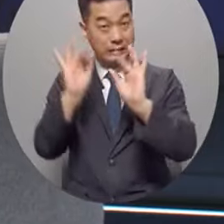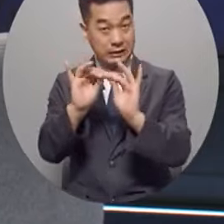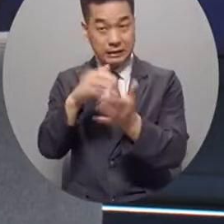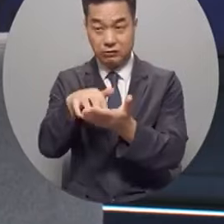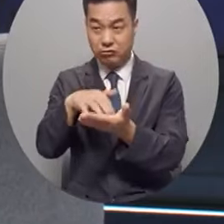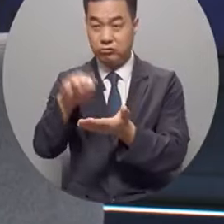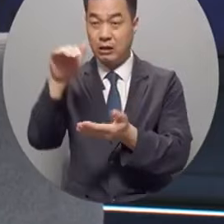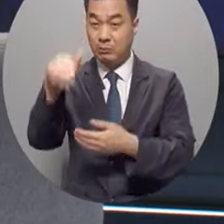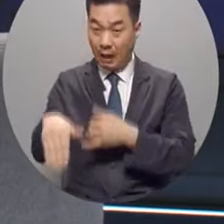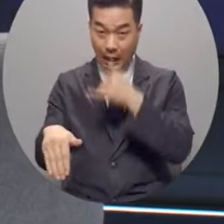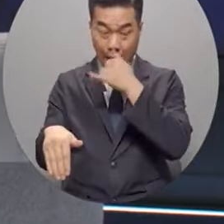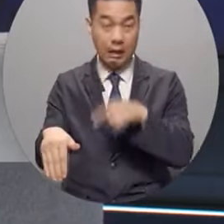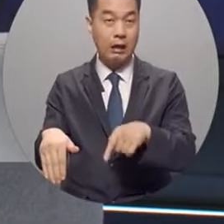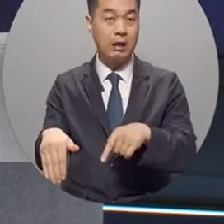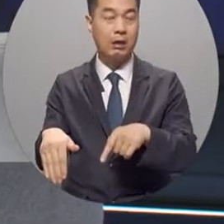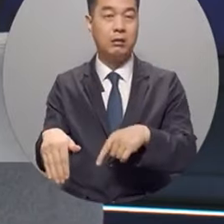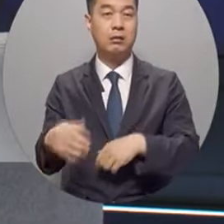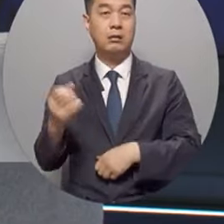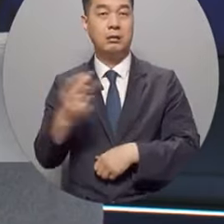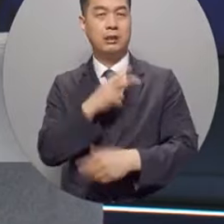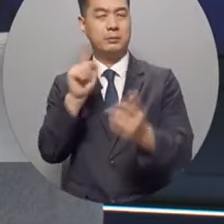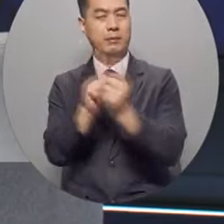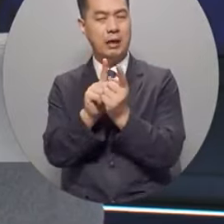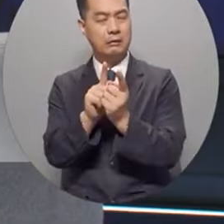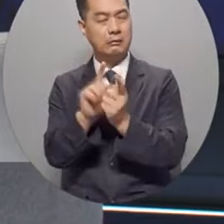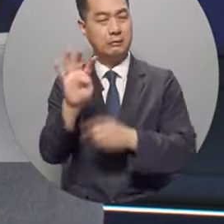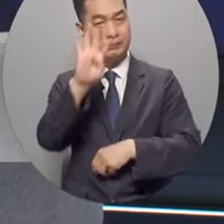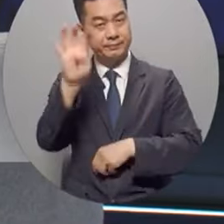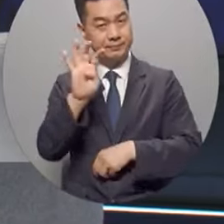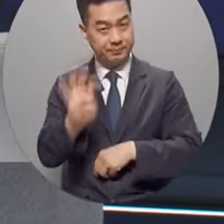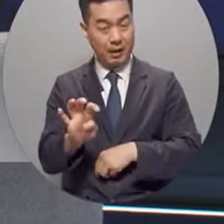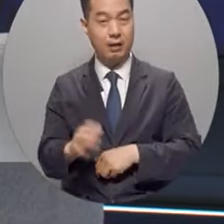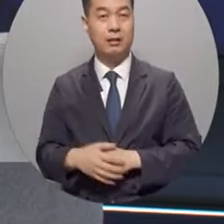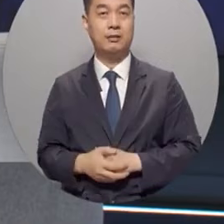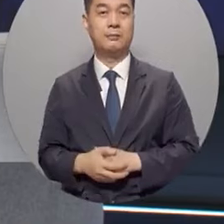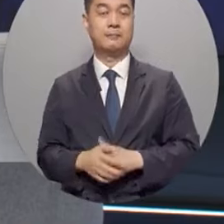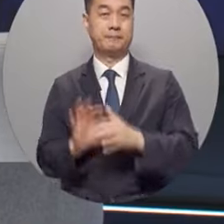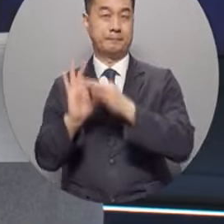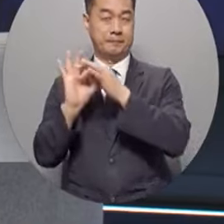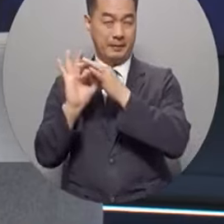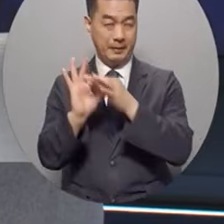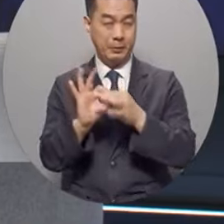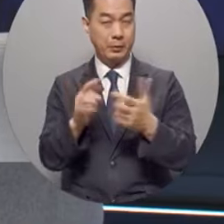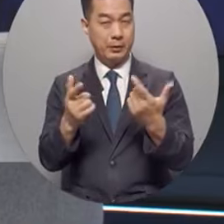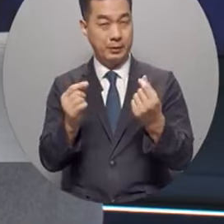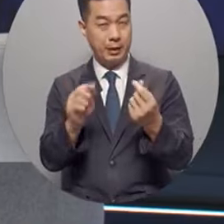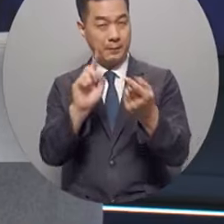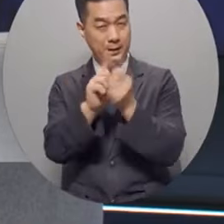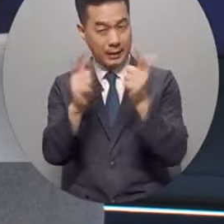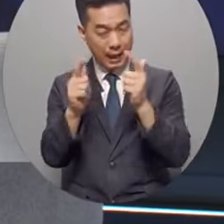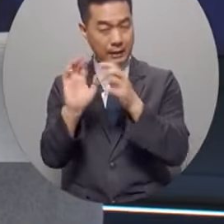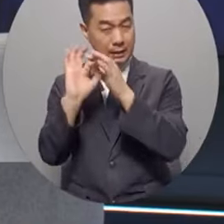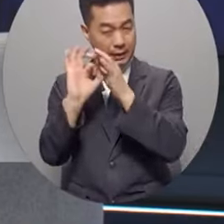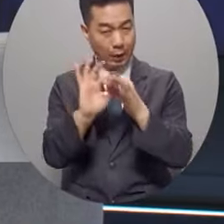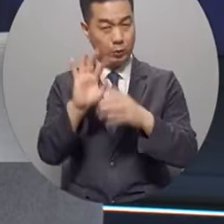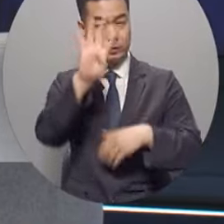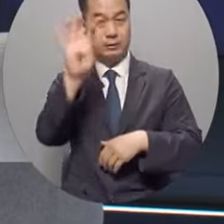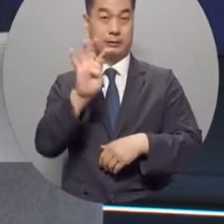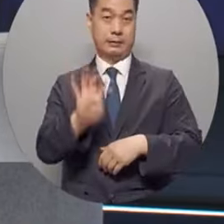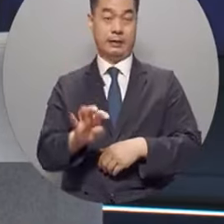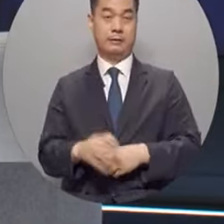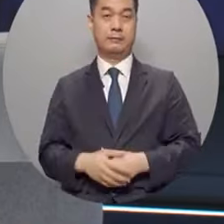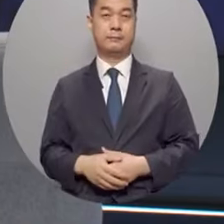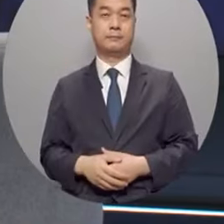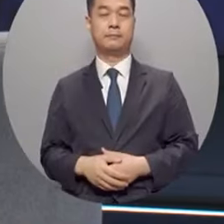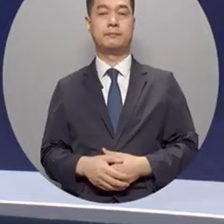양자에게 결국 다시 만나긴 하겠죠 아니 계속 이렇게 제대로 안 만나는게 이어지진 않겠죠 일단